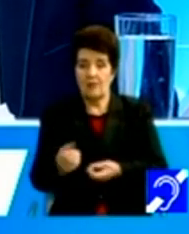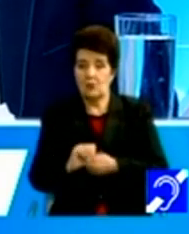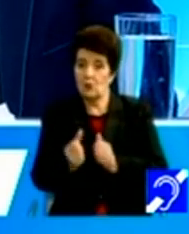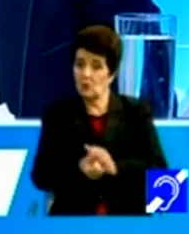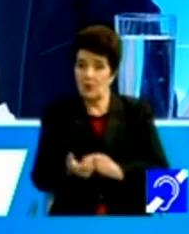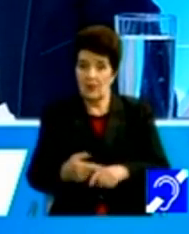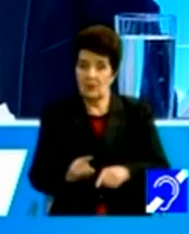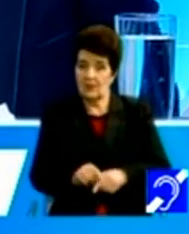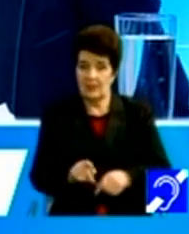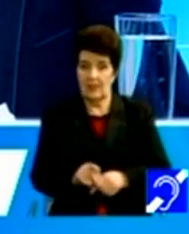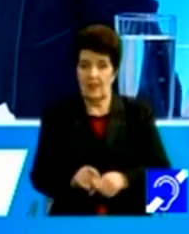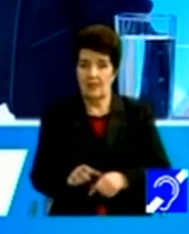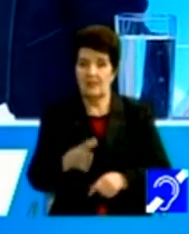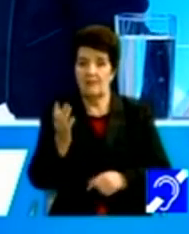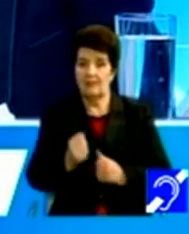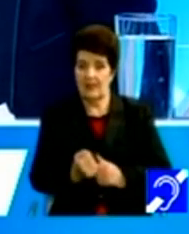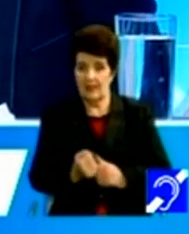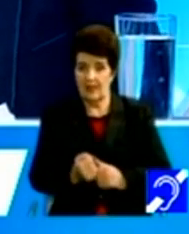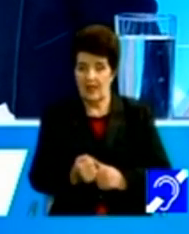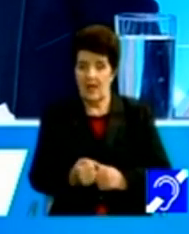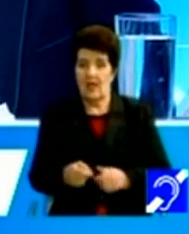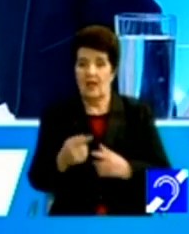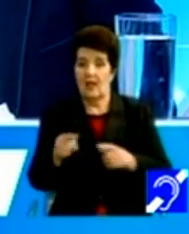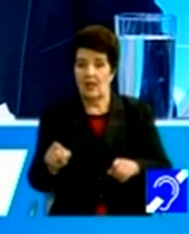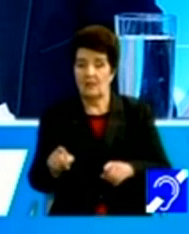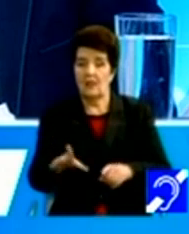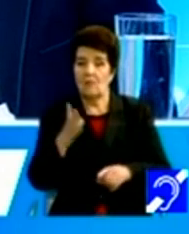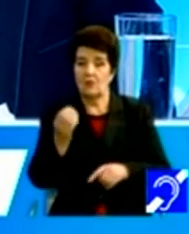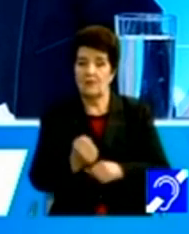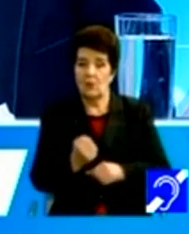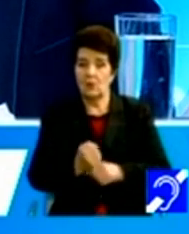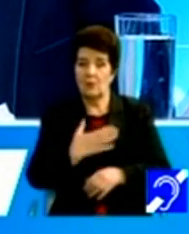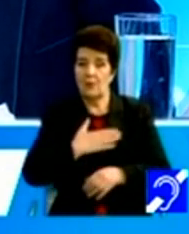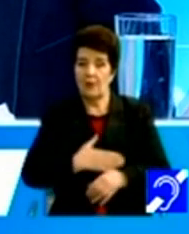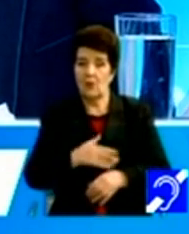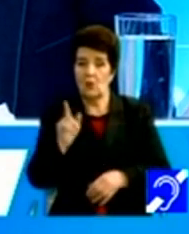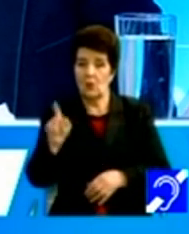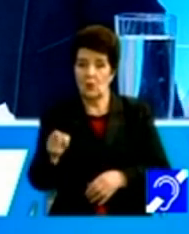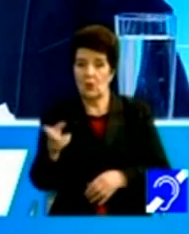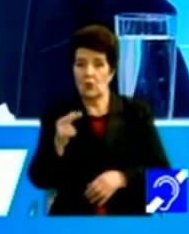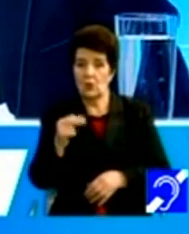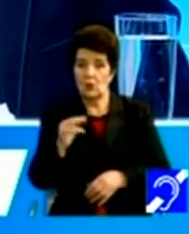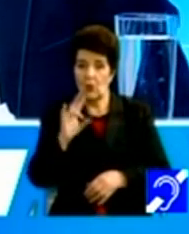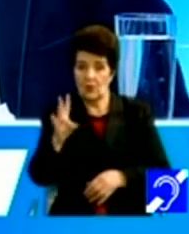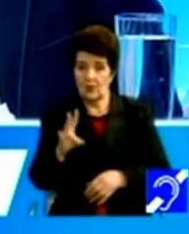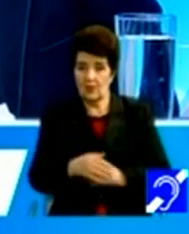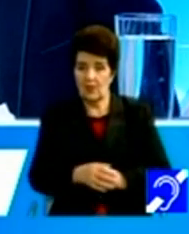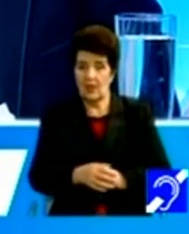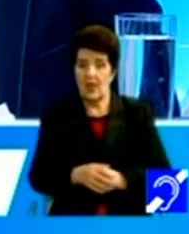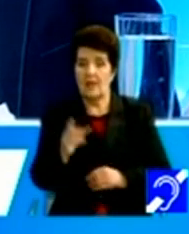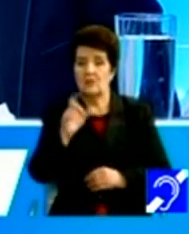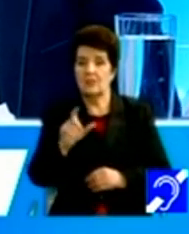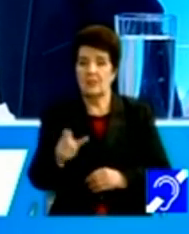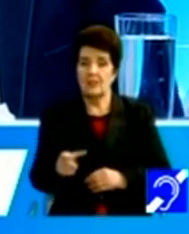Fiindcă aceste modificări și încă multe altele au fost făcute pe placul lui Dodon. Au fost făcute pe placul